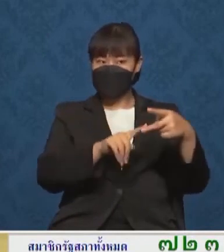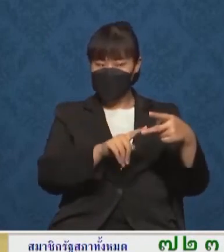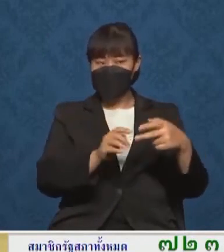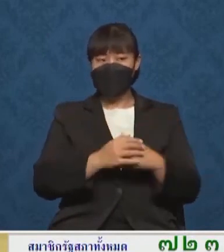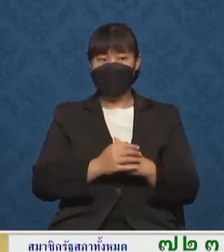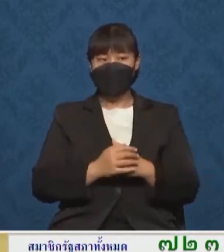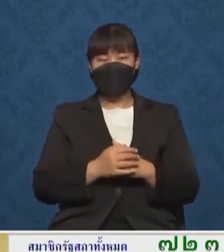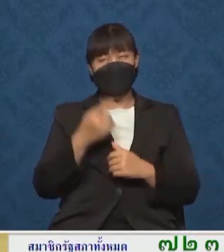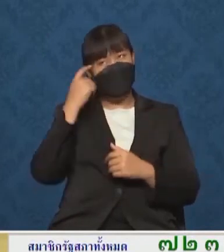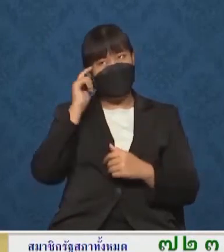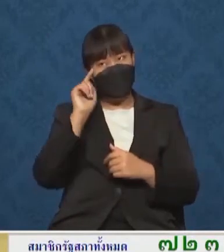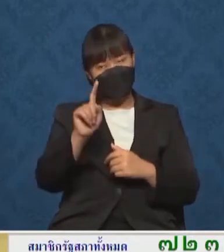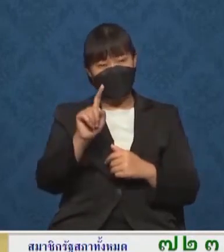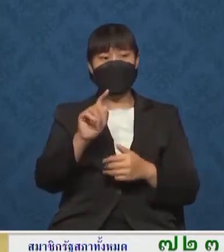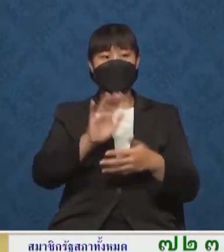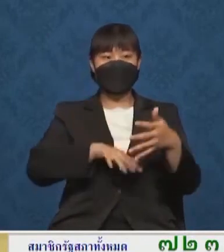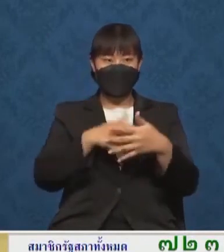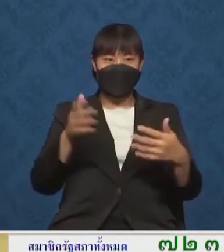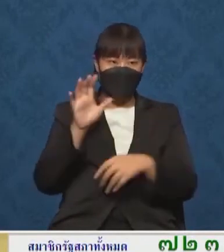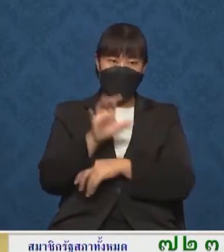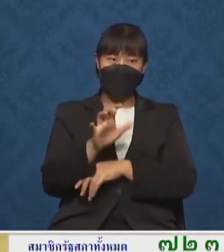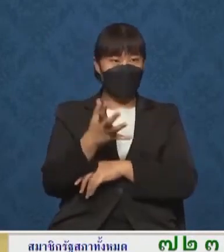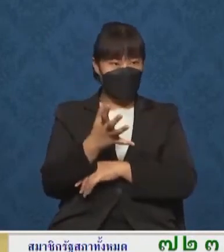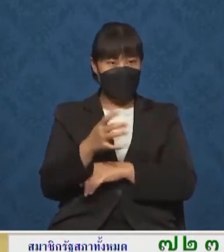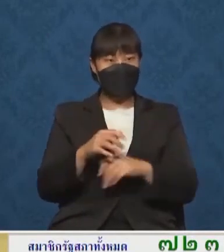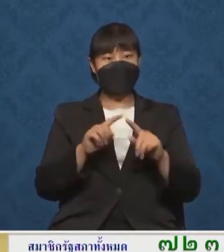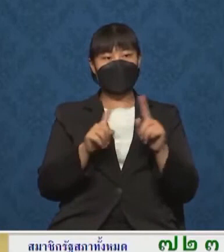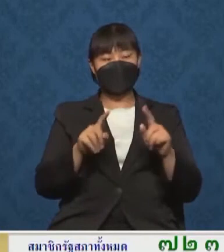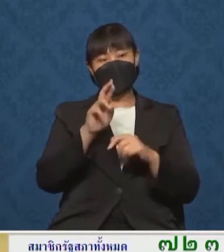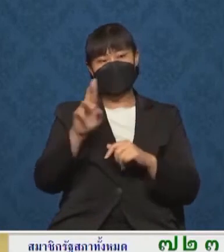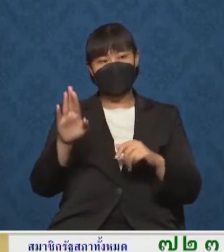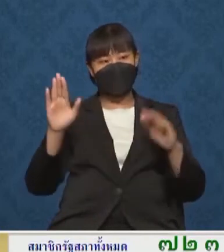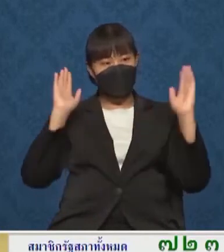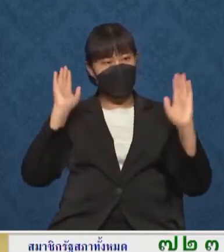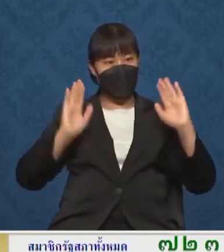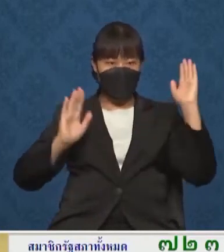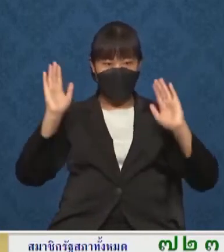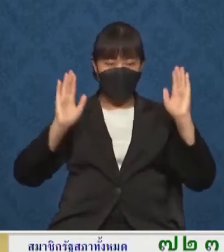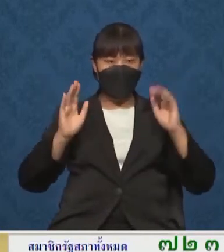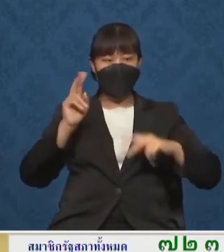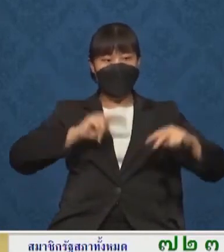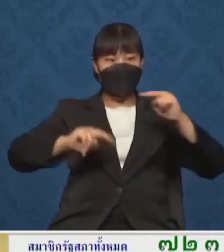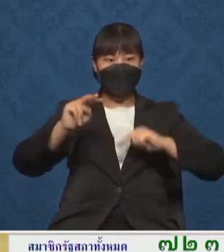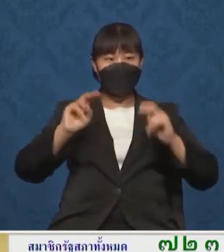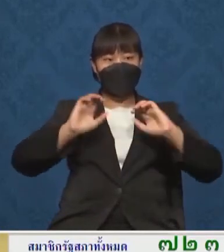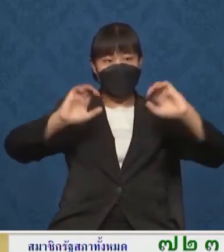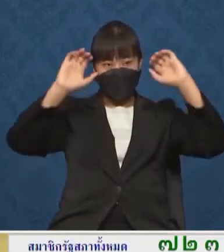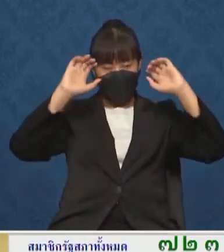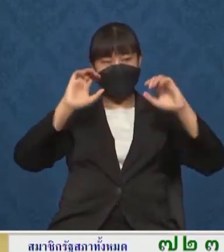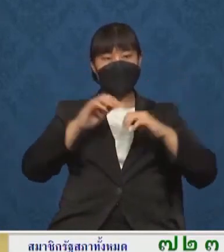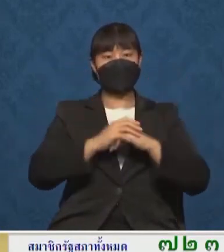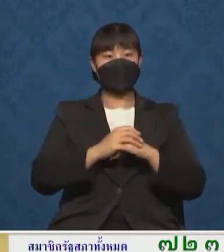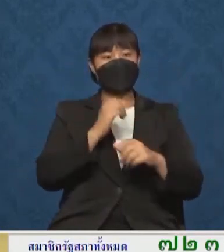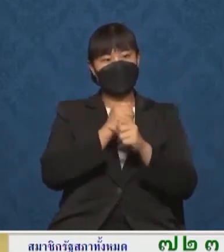ครับเป็นแผนวิสัยทัศน์ไม่มีสภาพบังคับแต่ใช้กลไกของระบอบประชาธิปไตยในการกำกับควบคุมรัฐบาลให้ดำเนินการต